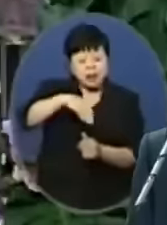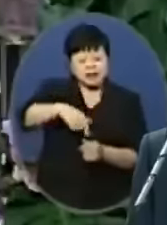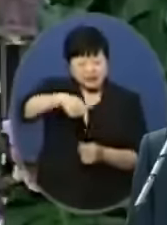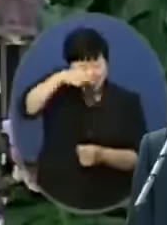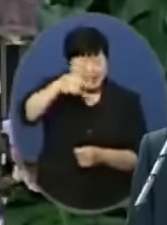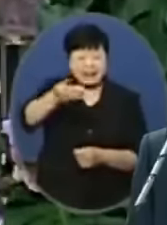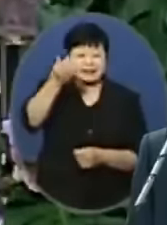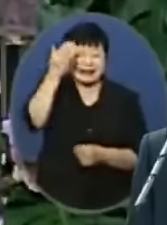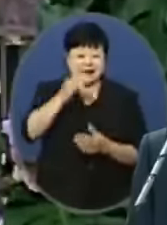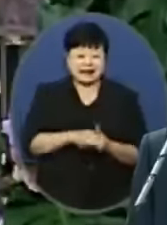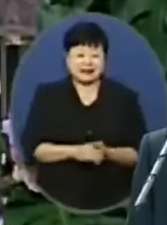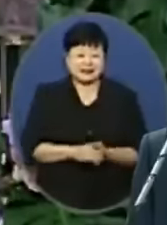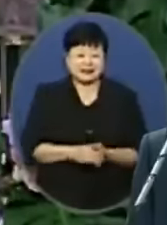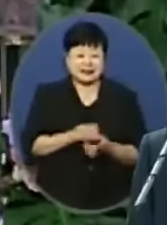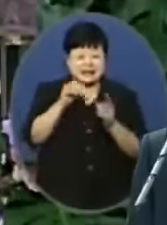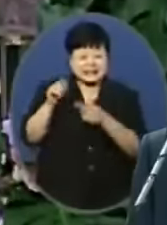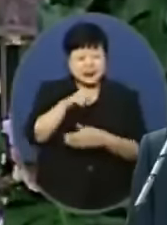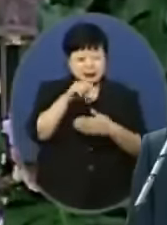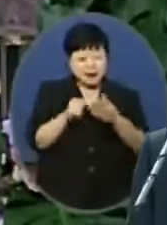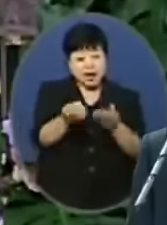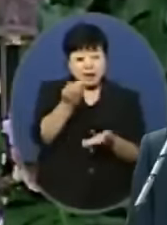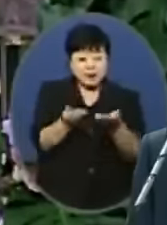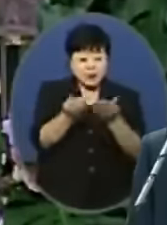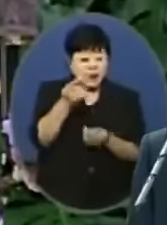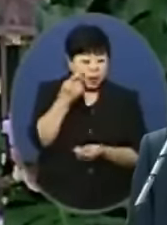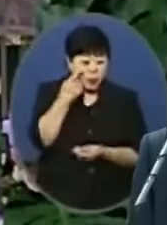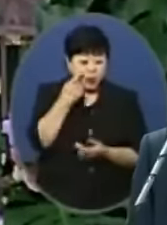옛날에 우리 삶과 비교하면